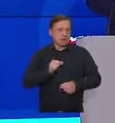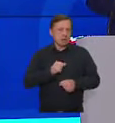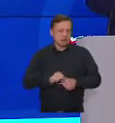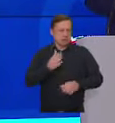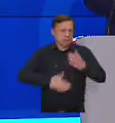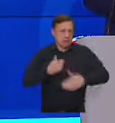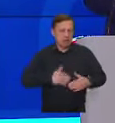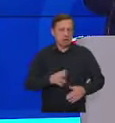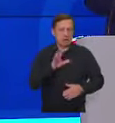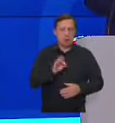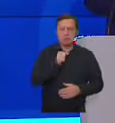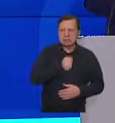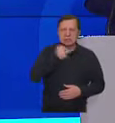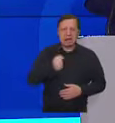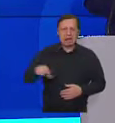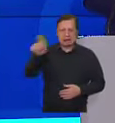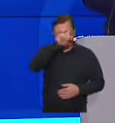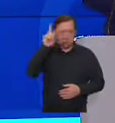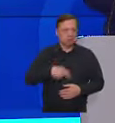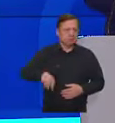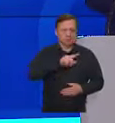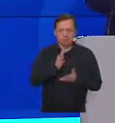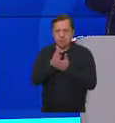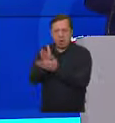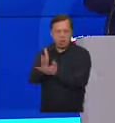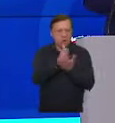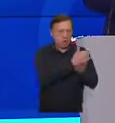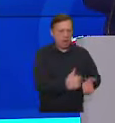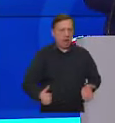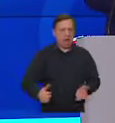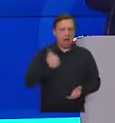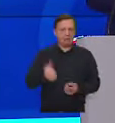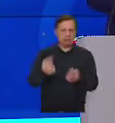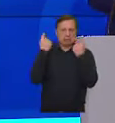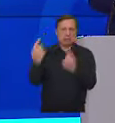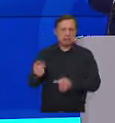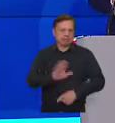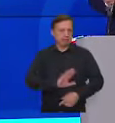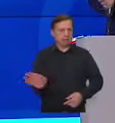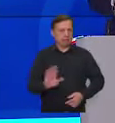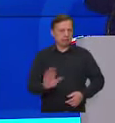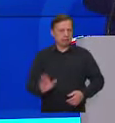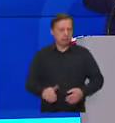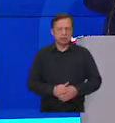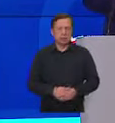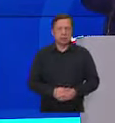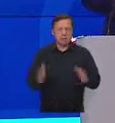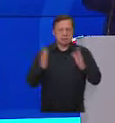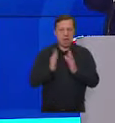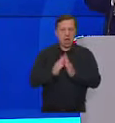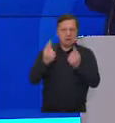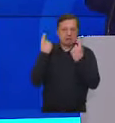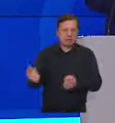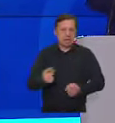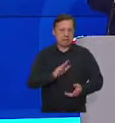się pomagać osobom starszym, że dbamy o to, by osoby starsze nie zostały pozostawione same sobie, same w domu,